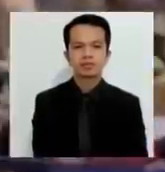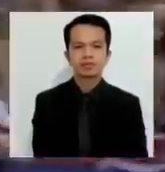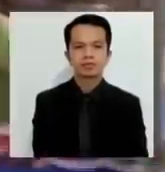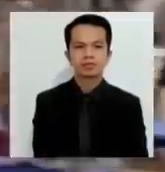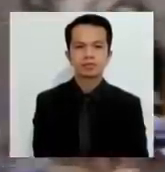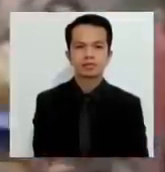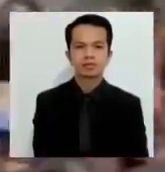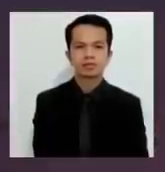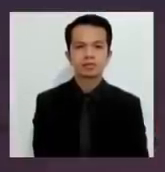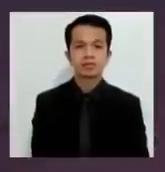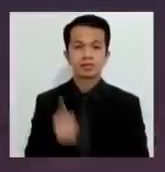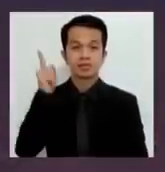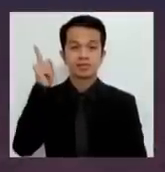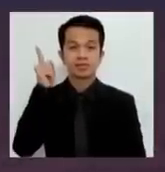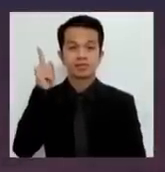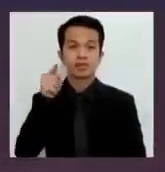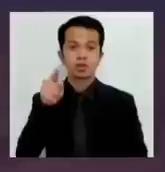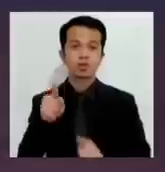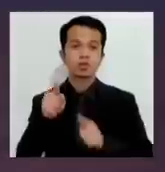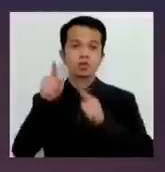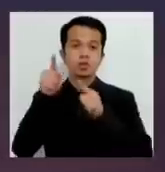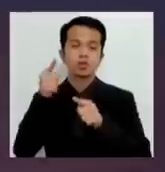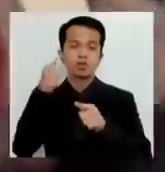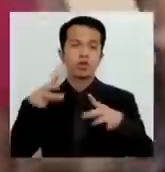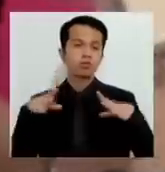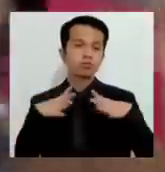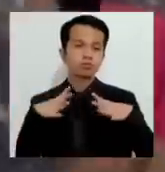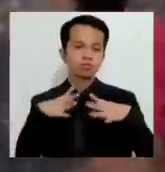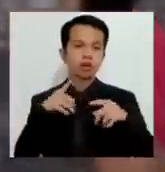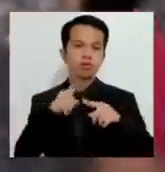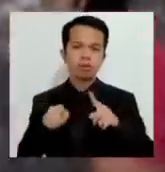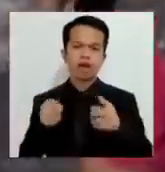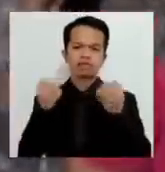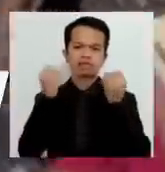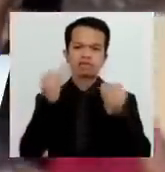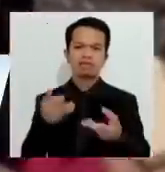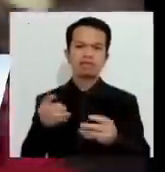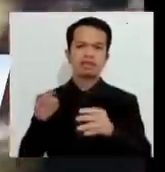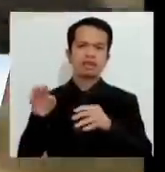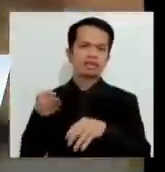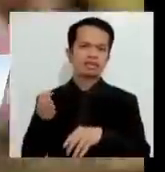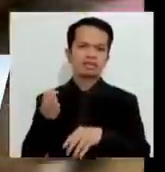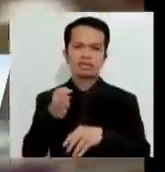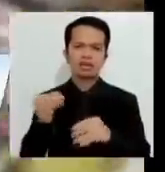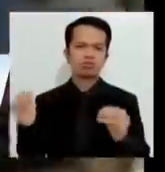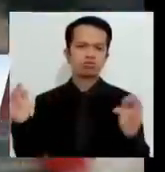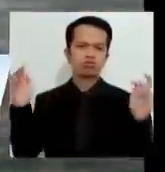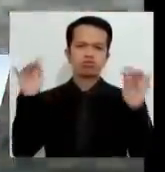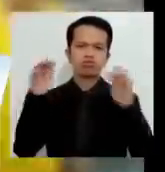Yung nagbabakasyon ka lang tapos biglang may isang katerbang isda na sa iyong harapan.